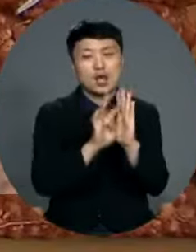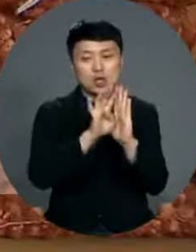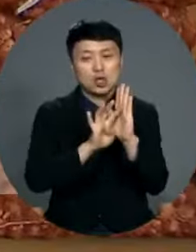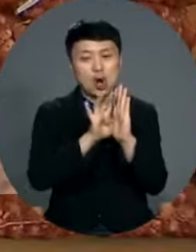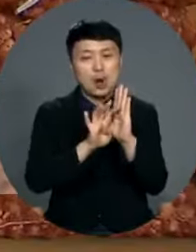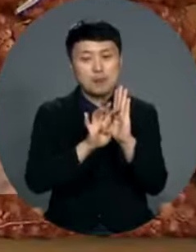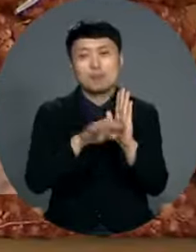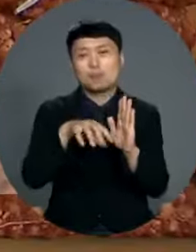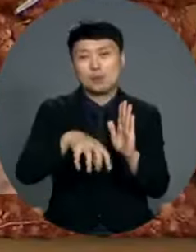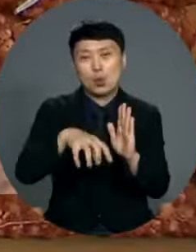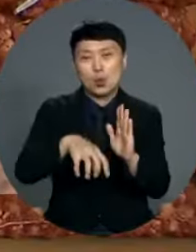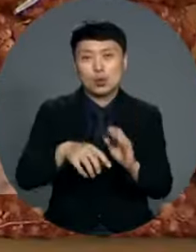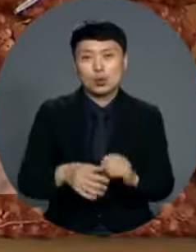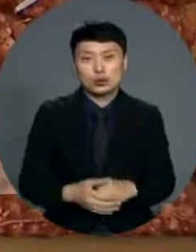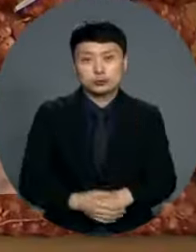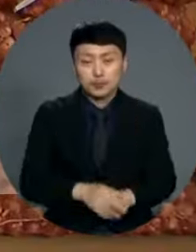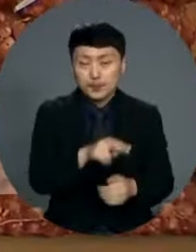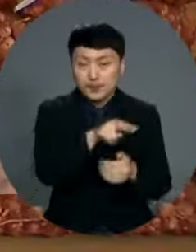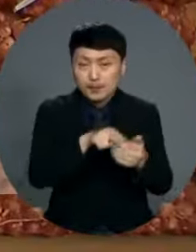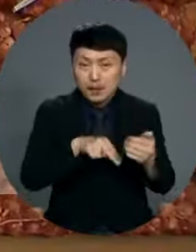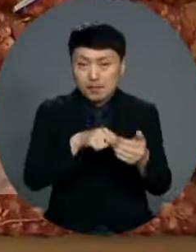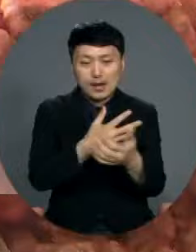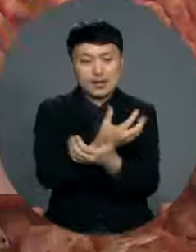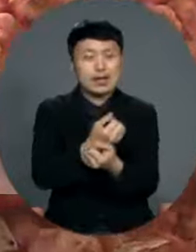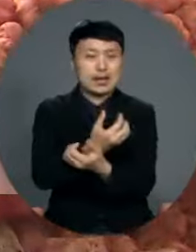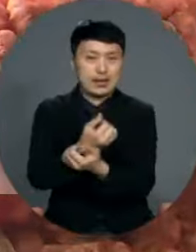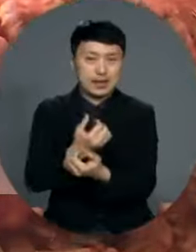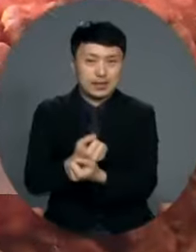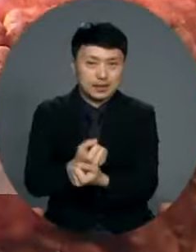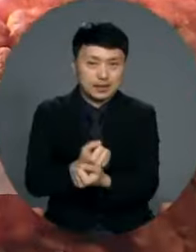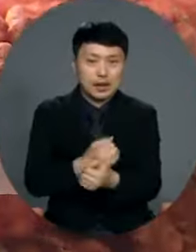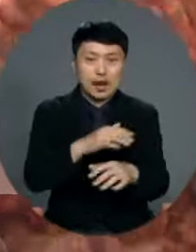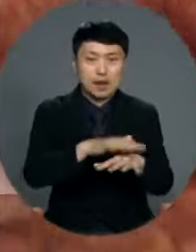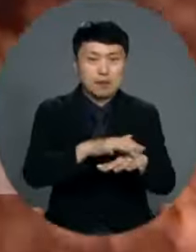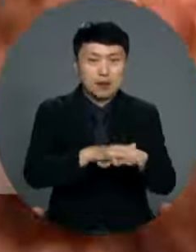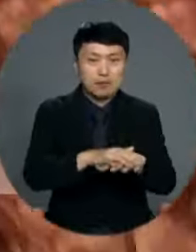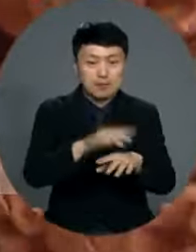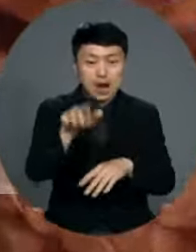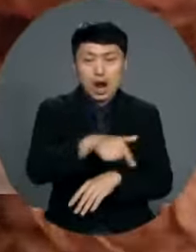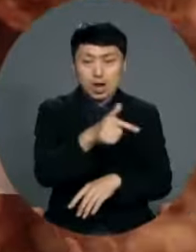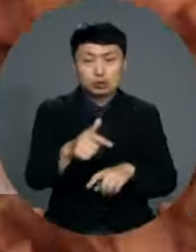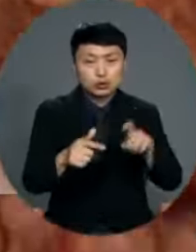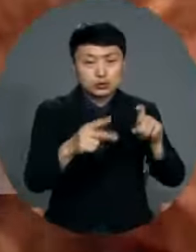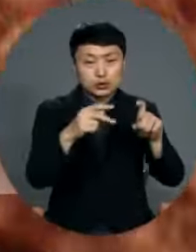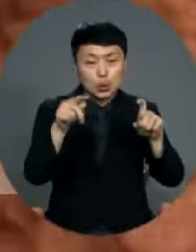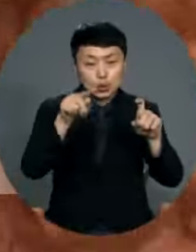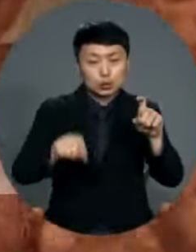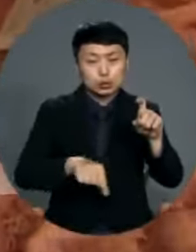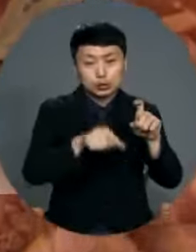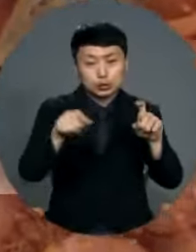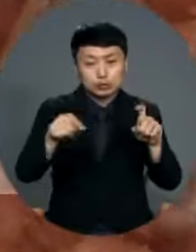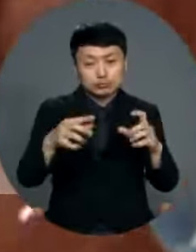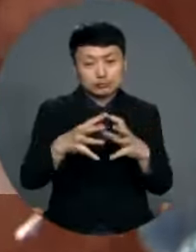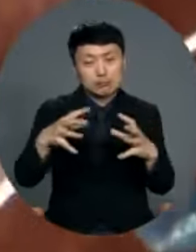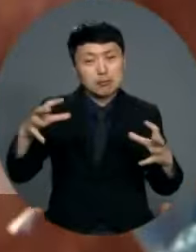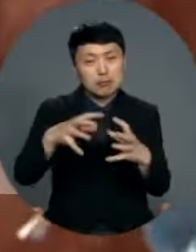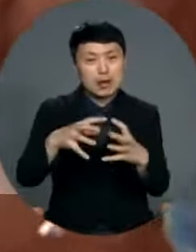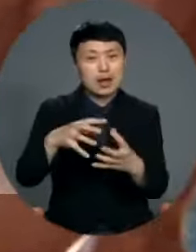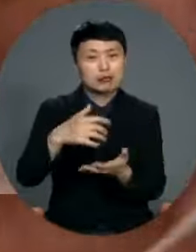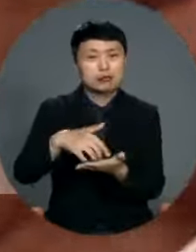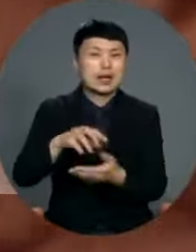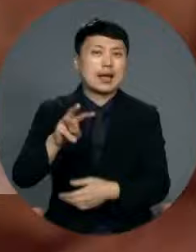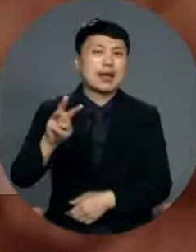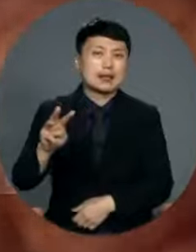집화장입니다. 출하 방식은 예약제. 농가당 하루에 20kg들이 300만까지 내놓을 수